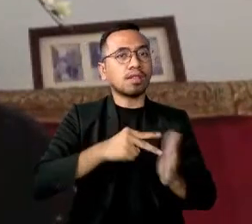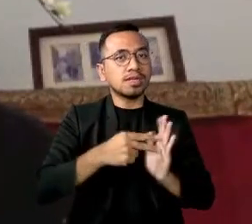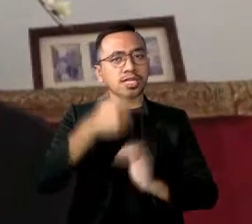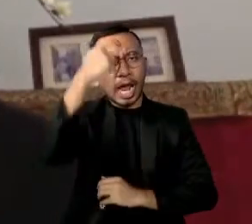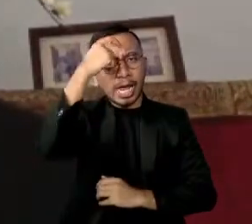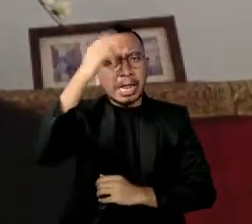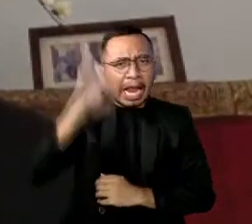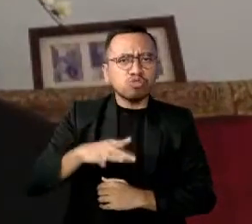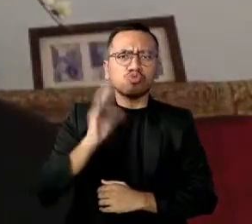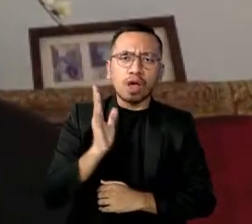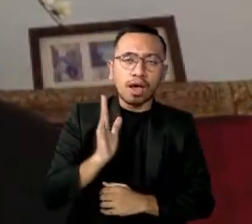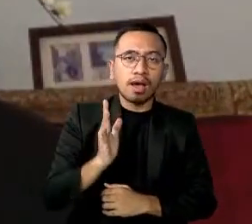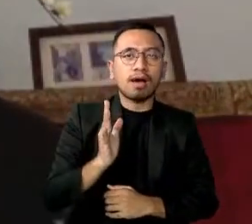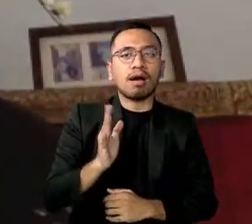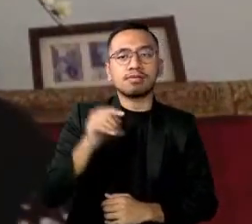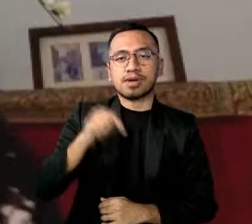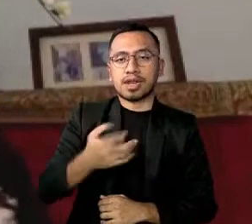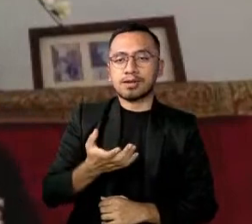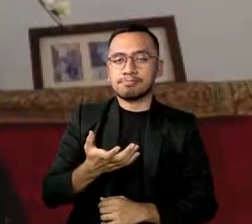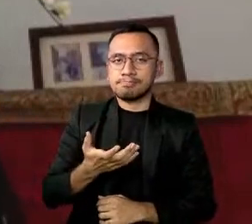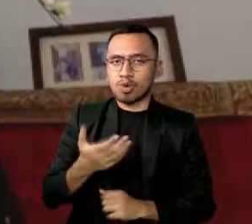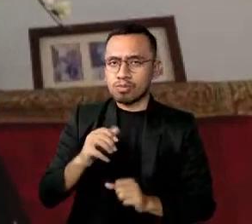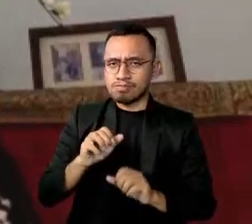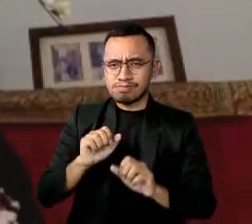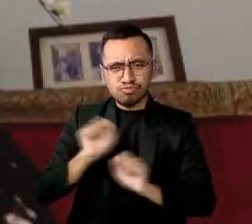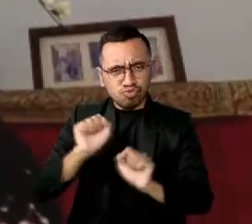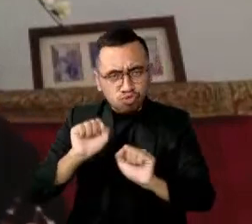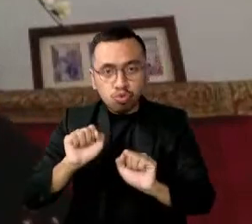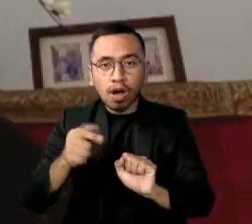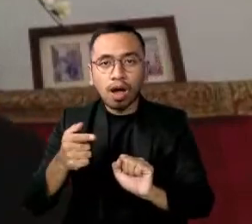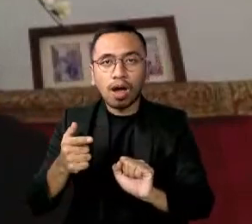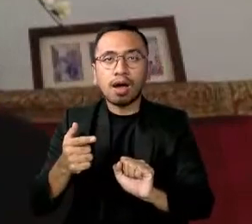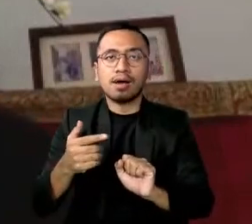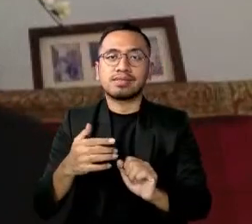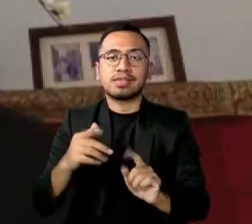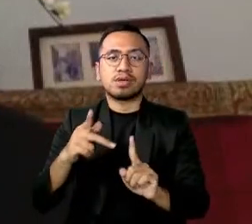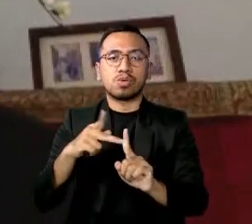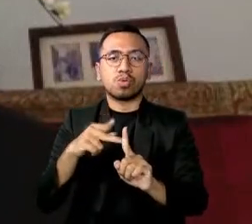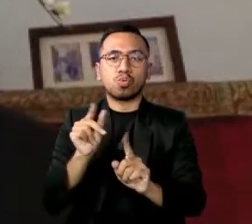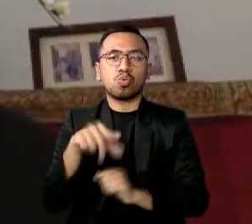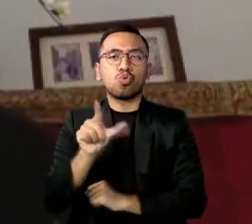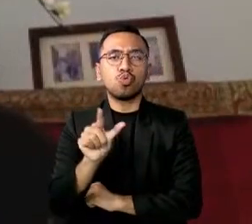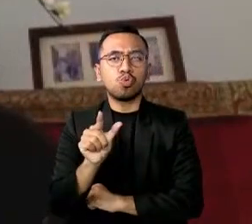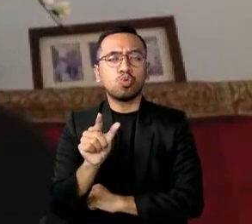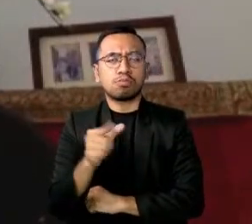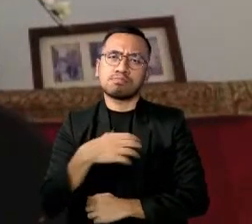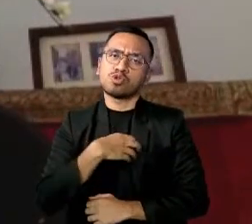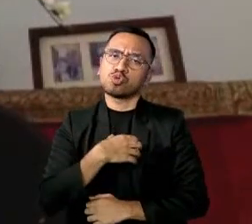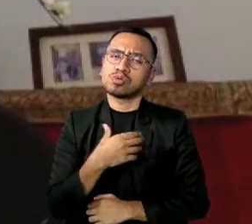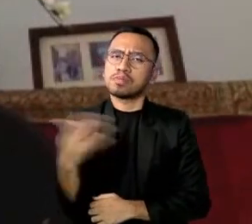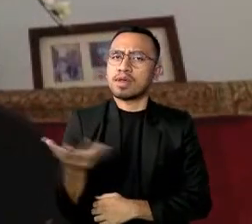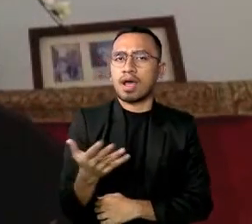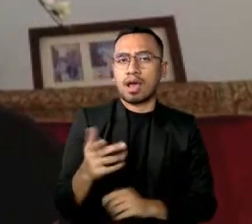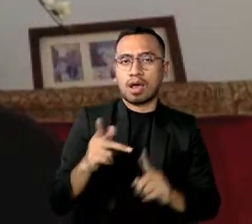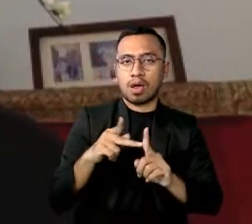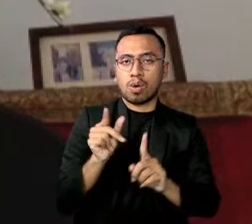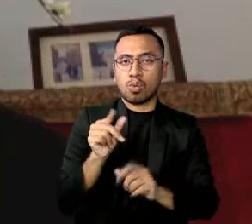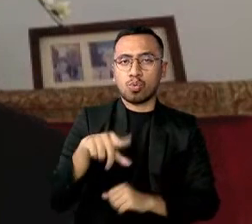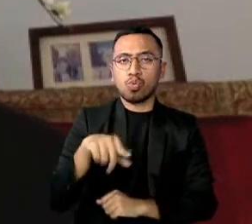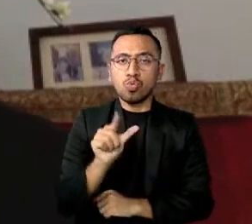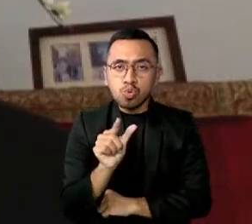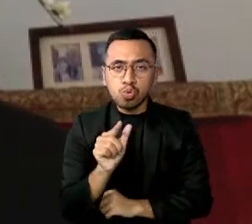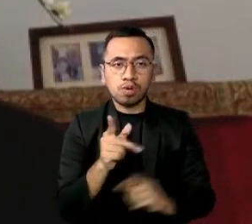bagaimana supaya bersih-bersih dulu supaya dihilir lebih ringan bebannya dihulu ini maksudnya di lingkungan Manaf Alex kau bisa